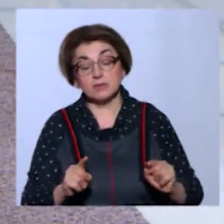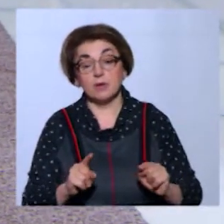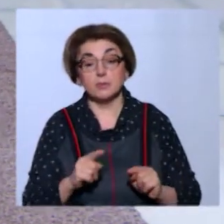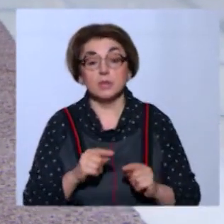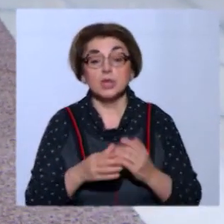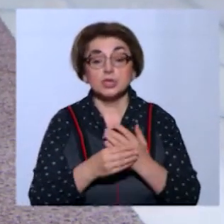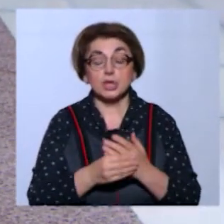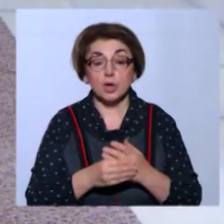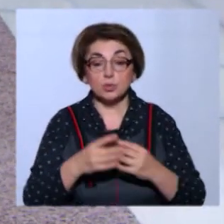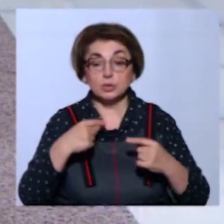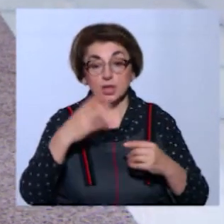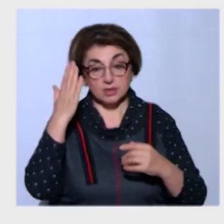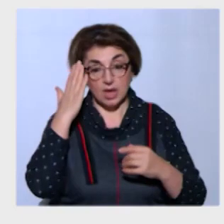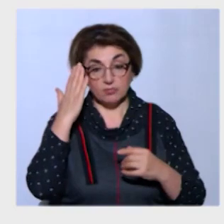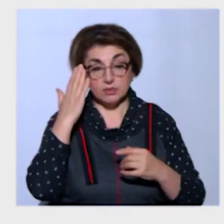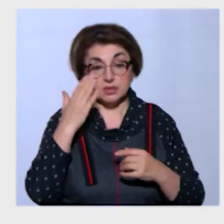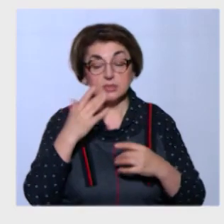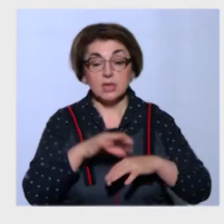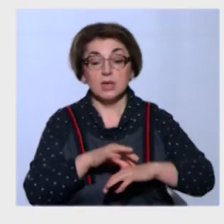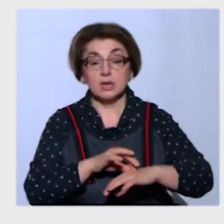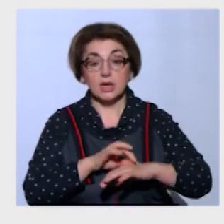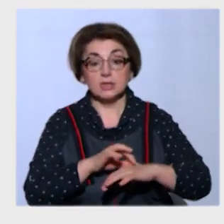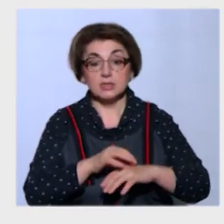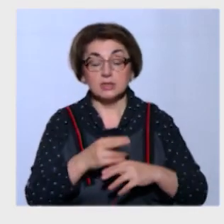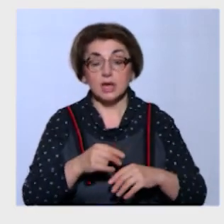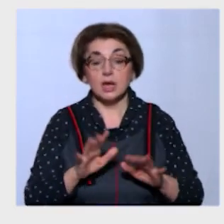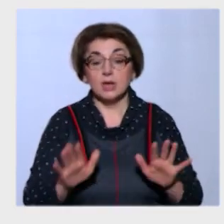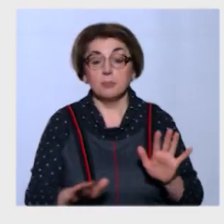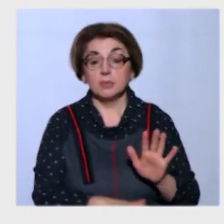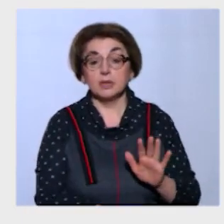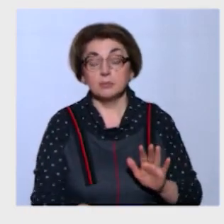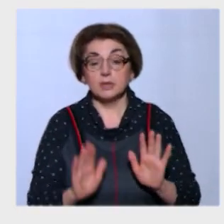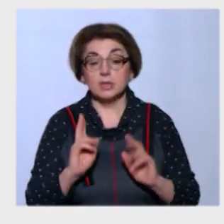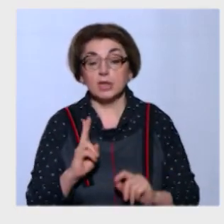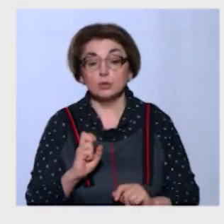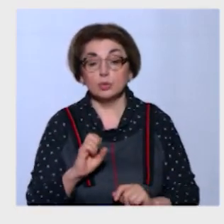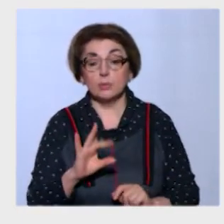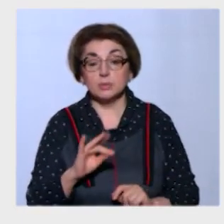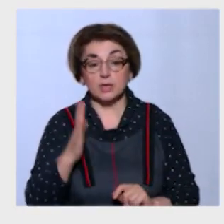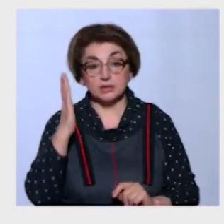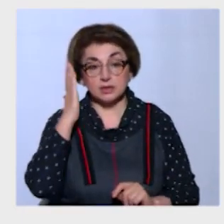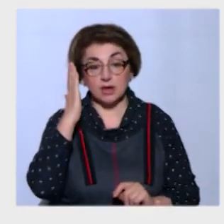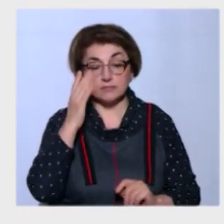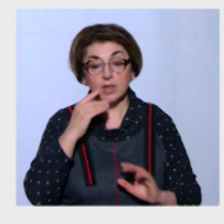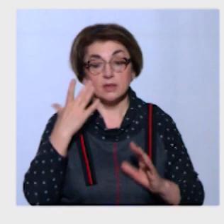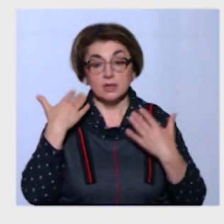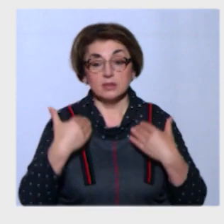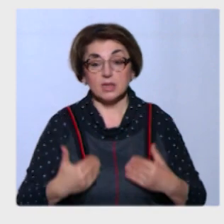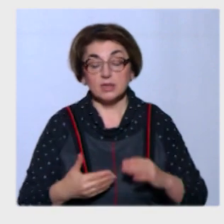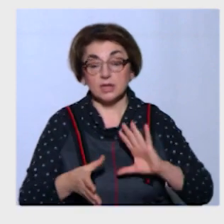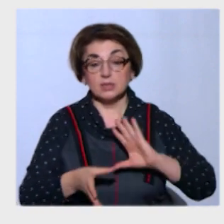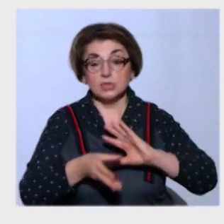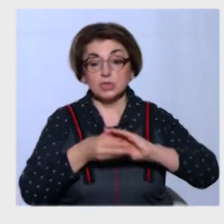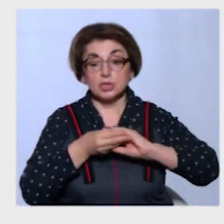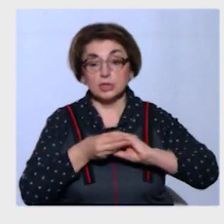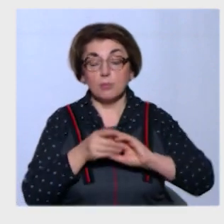სხეული შედგება თავის, ტანისა და კიდურებისაგან. თავი ტანთან შეერთებული